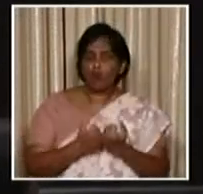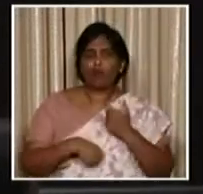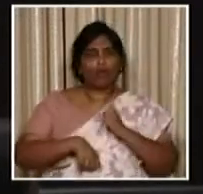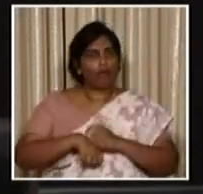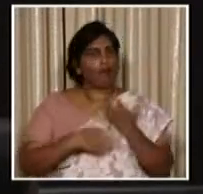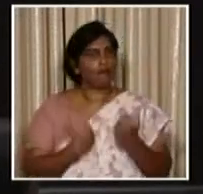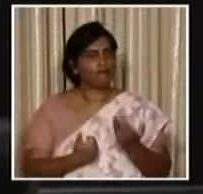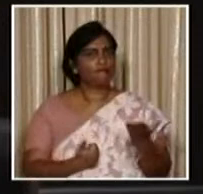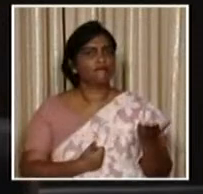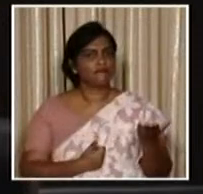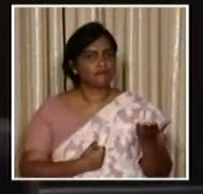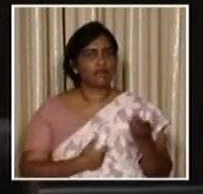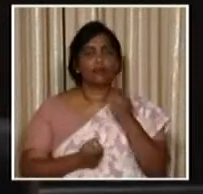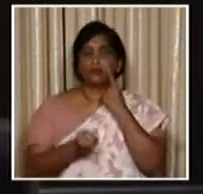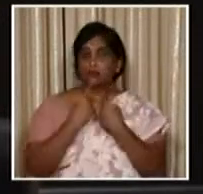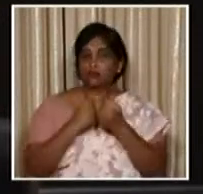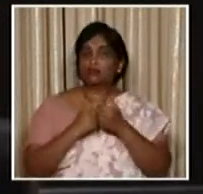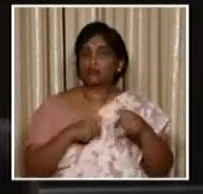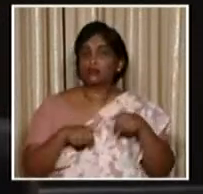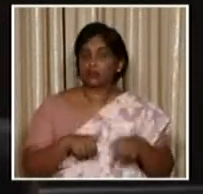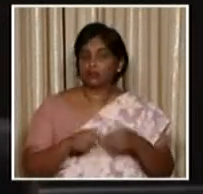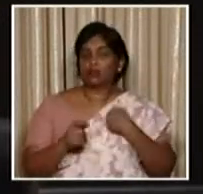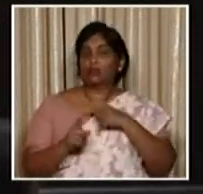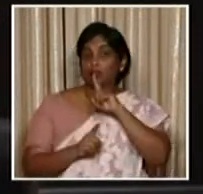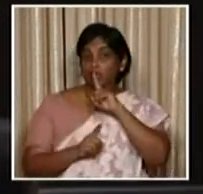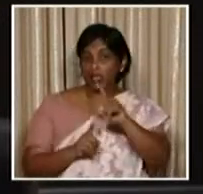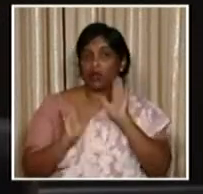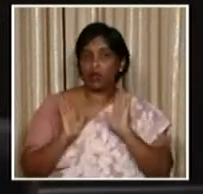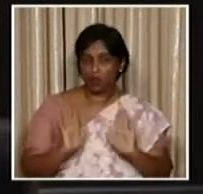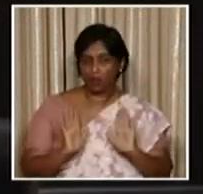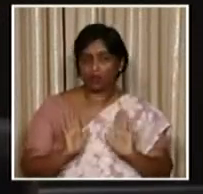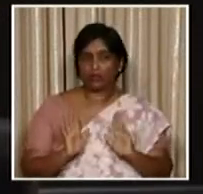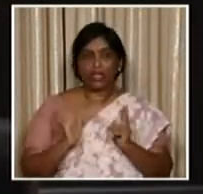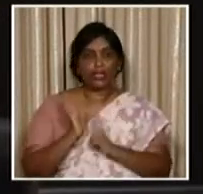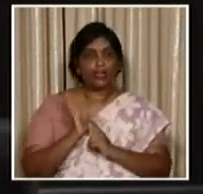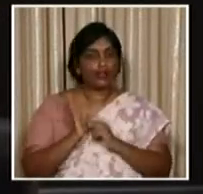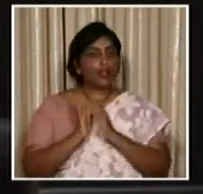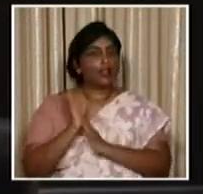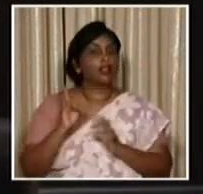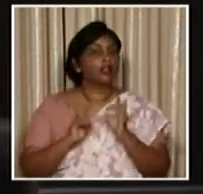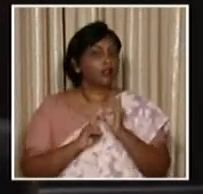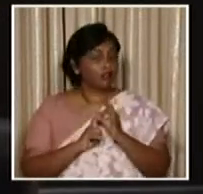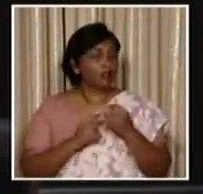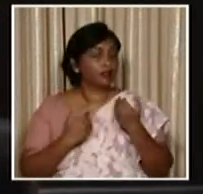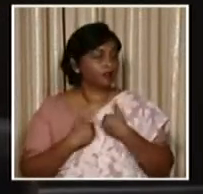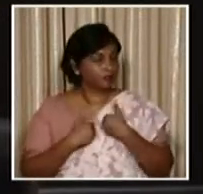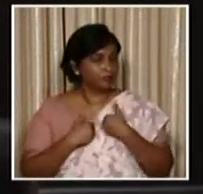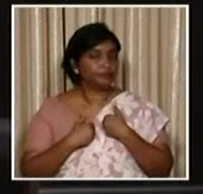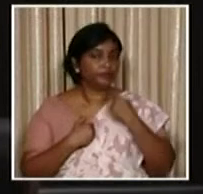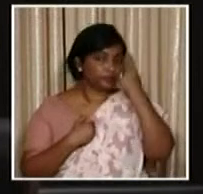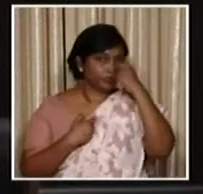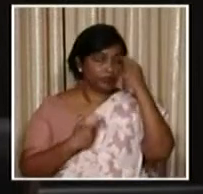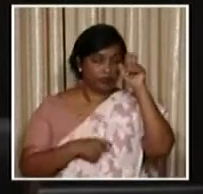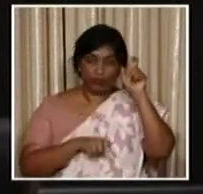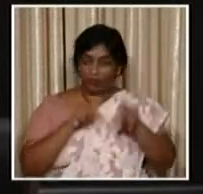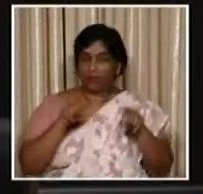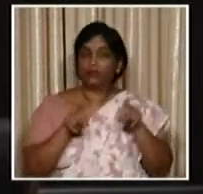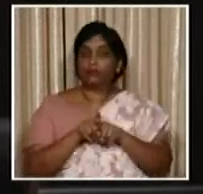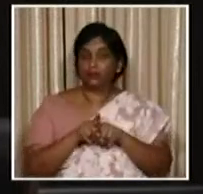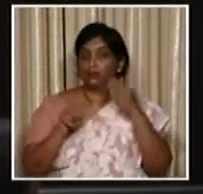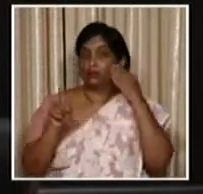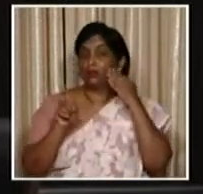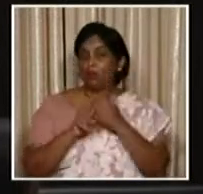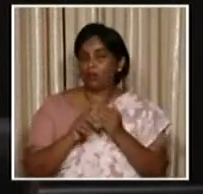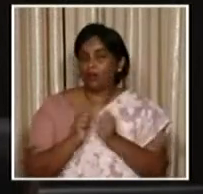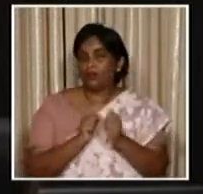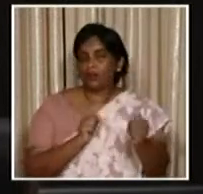කඩ තියෙනවා ඒ පරීක්ෂණ තමයි අපි මතු කරලා ගන්න ඕනේ නිරෝෂන් මන්ත්‍රීතුමා අපි කතෝලිකයෝ විදිහට මෙන්න මේවා